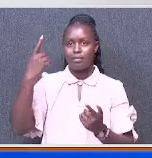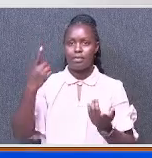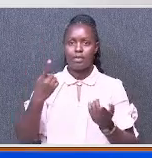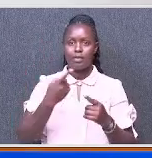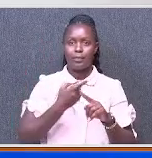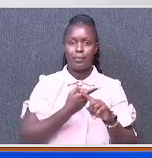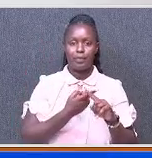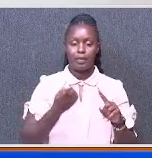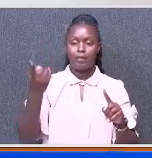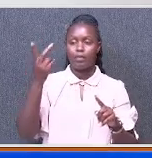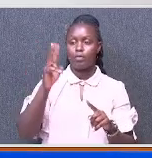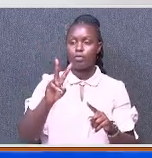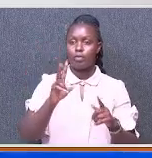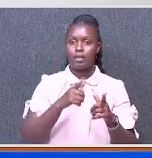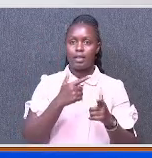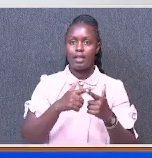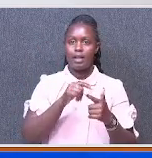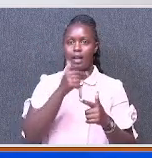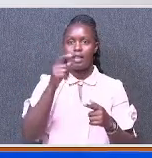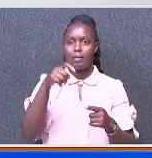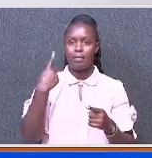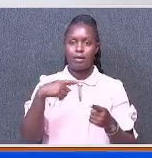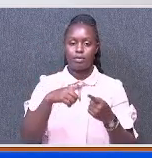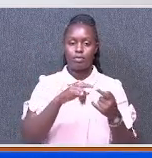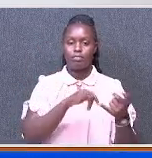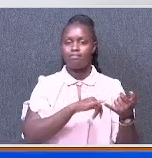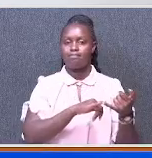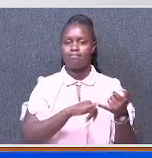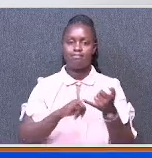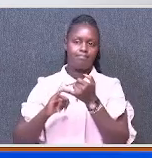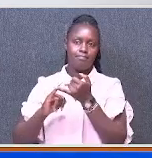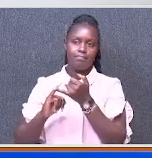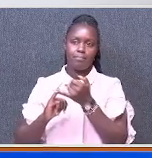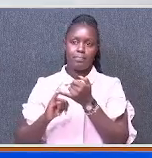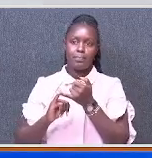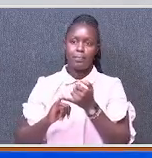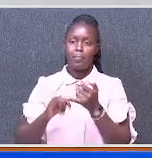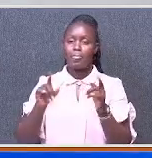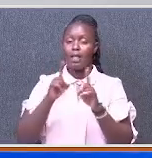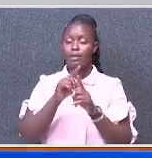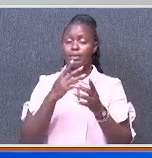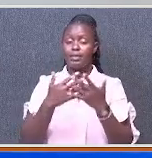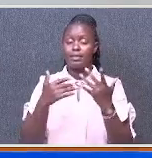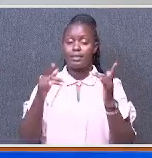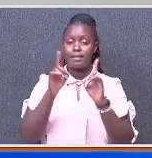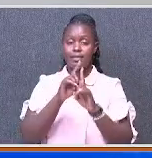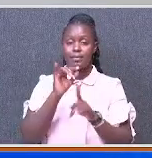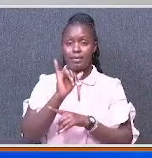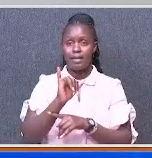2, unasikia mtu amemhepesha, amempeleka. Na mambo kama hayo